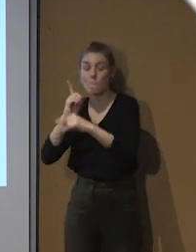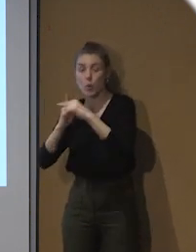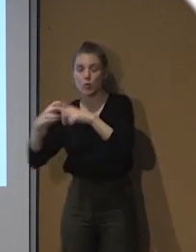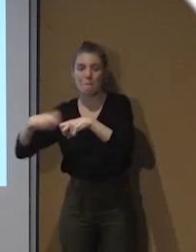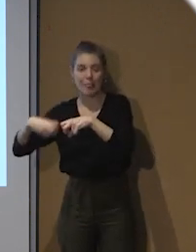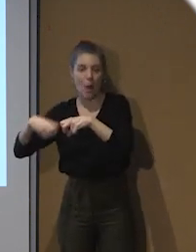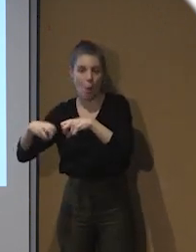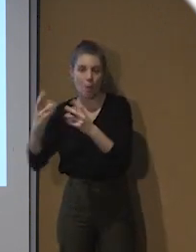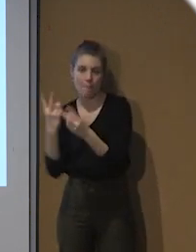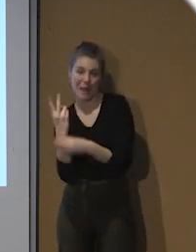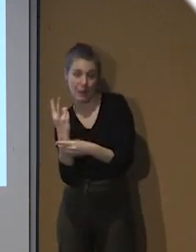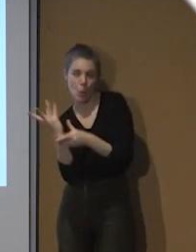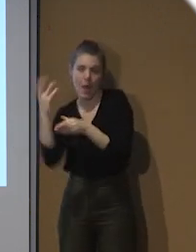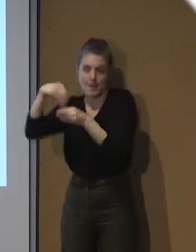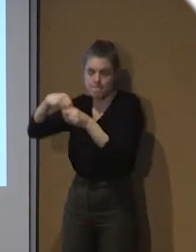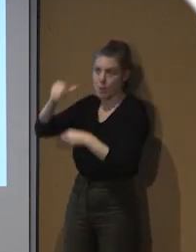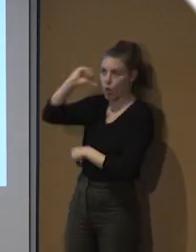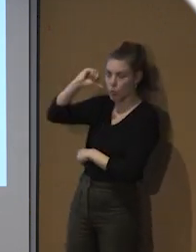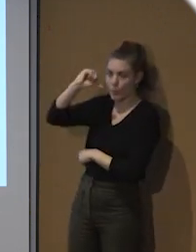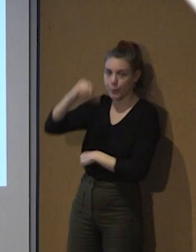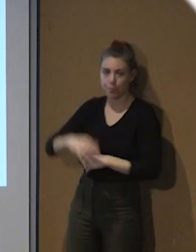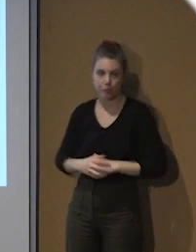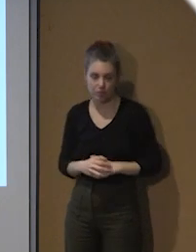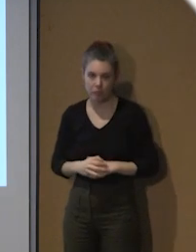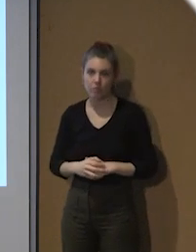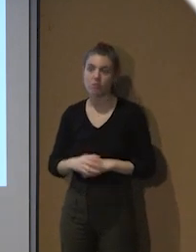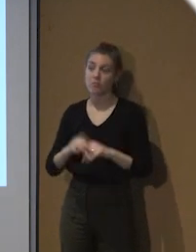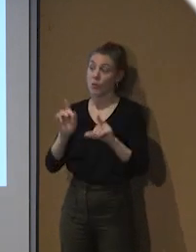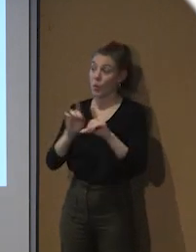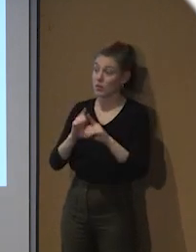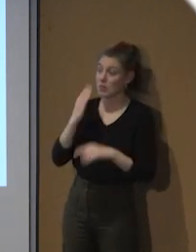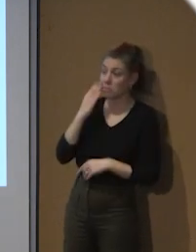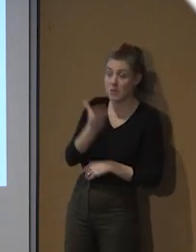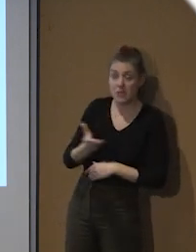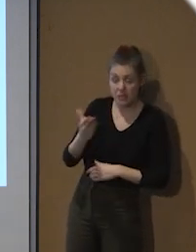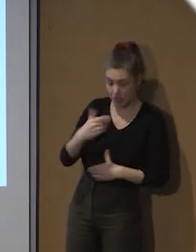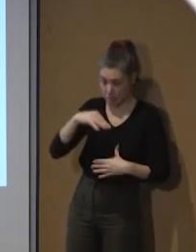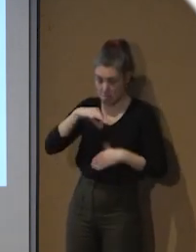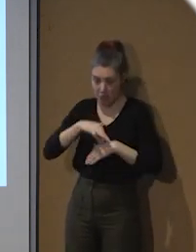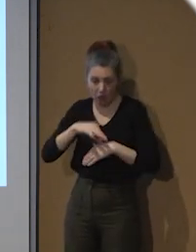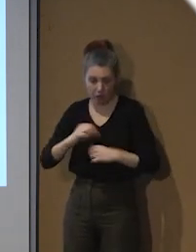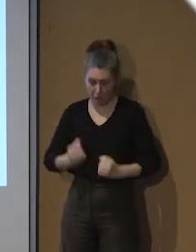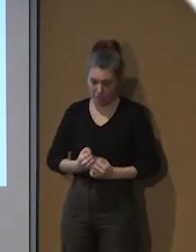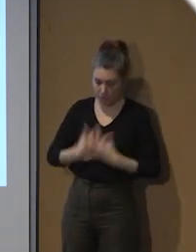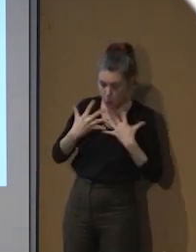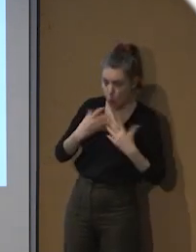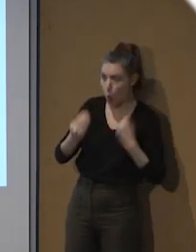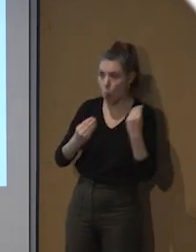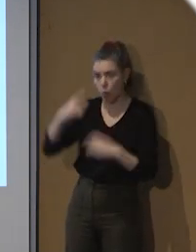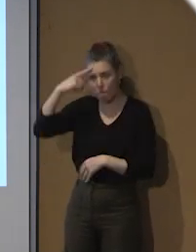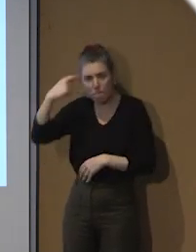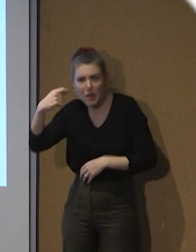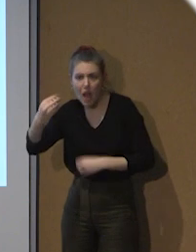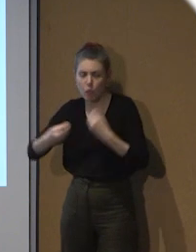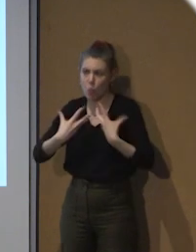L'infection, fièvre et fatigue, Je pense que dans votre pochette,